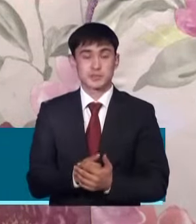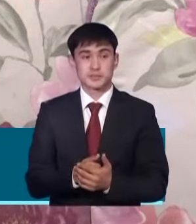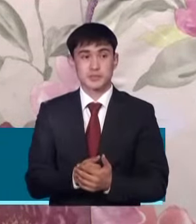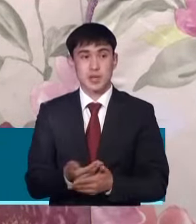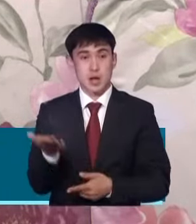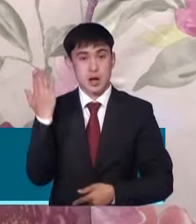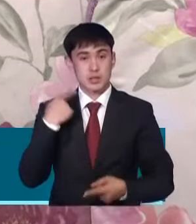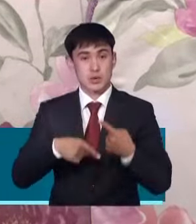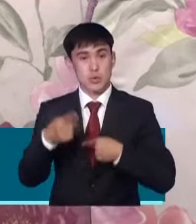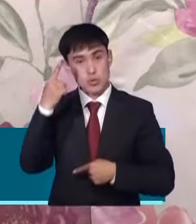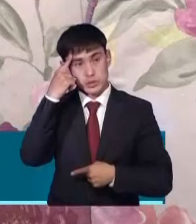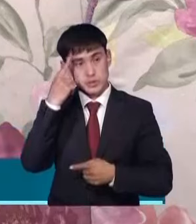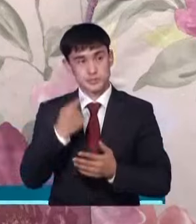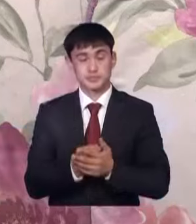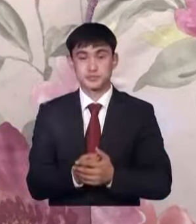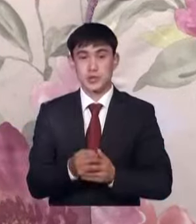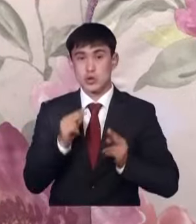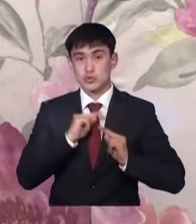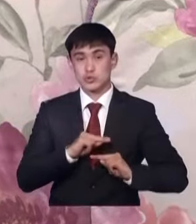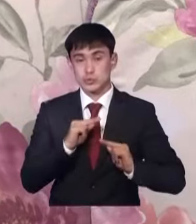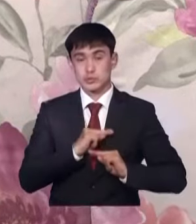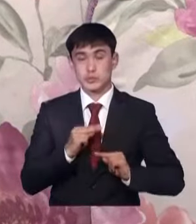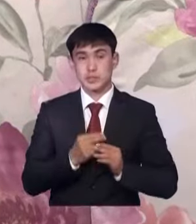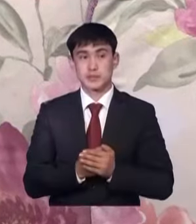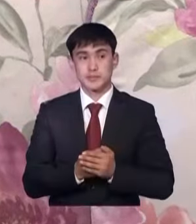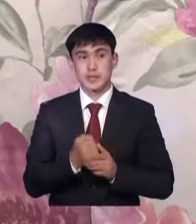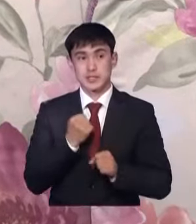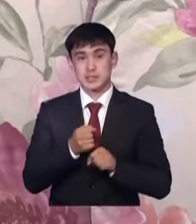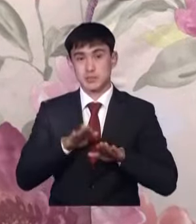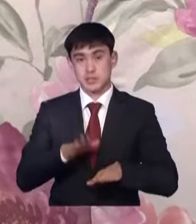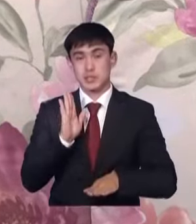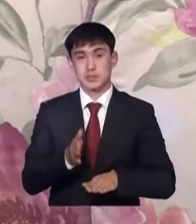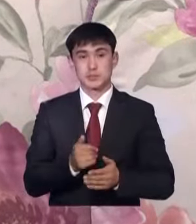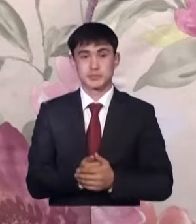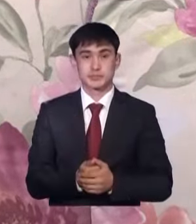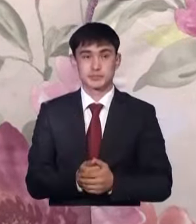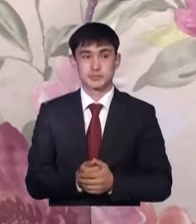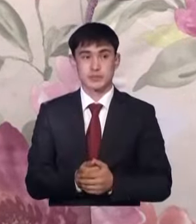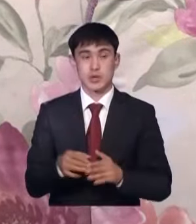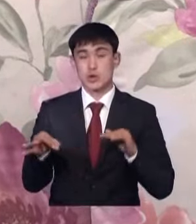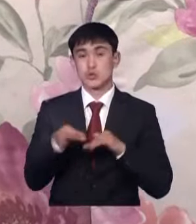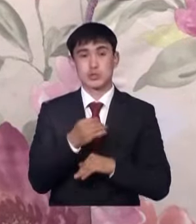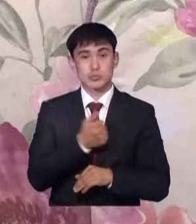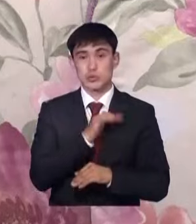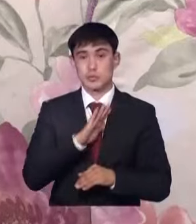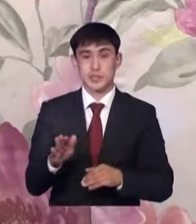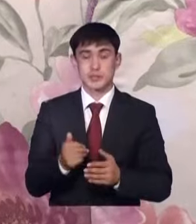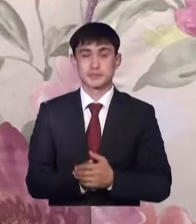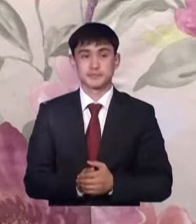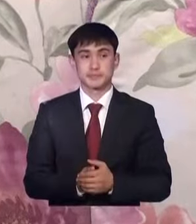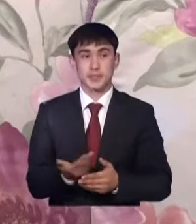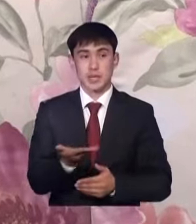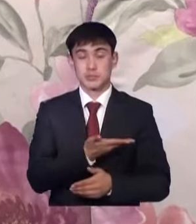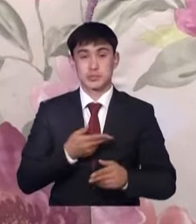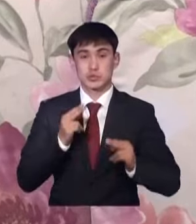артқа нетсем, сол жұмысымды істей берер едім. Жолдасымда өкінбейді.